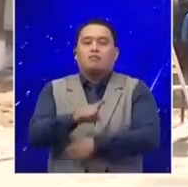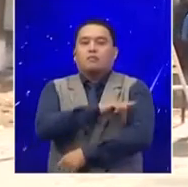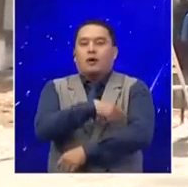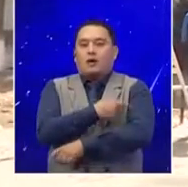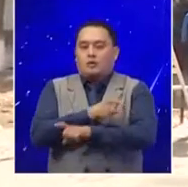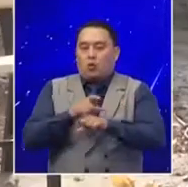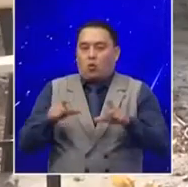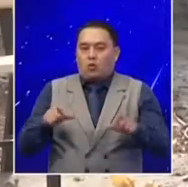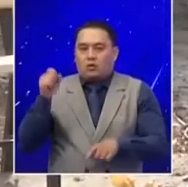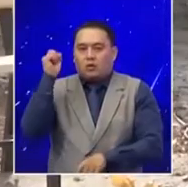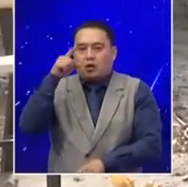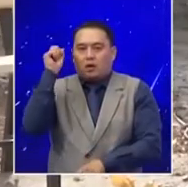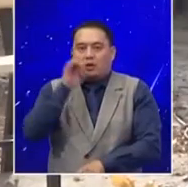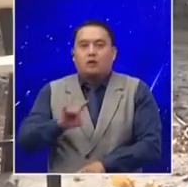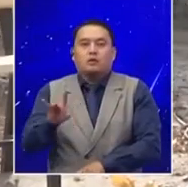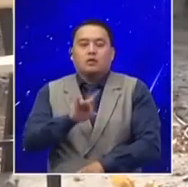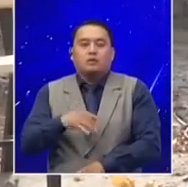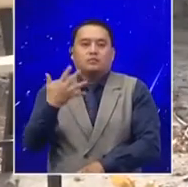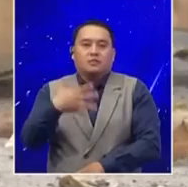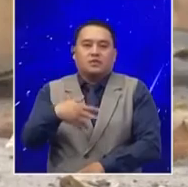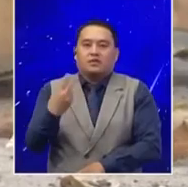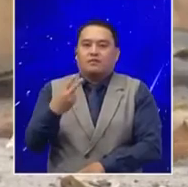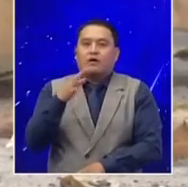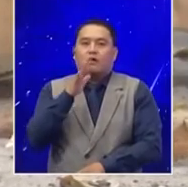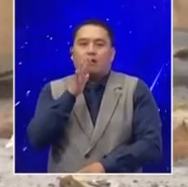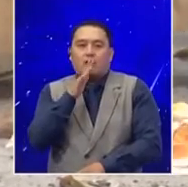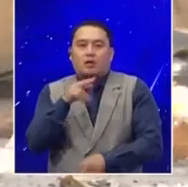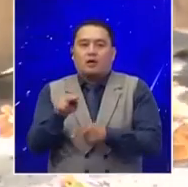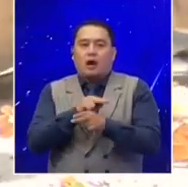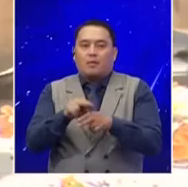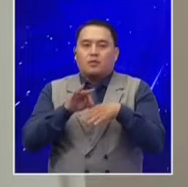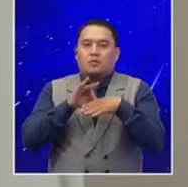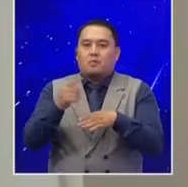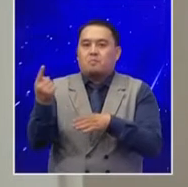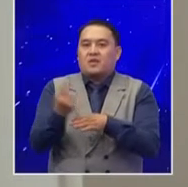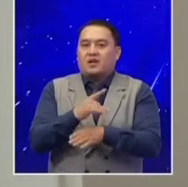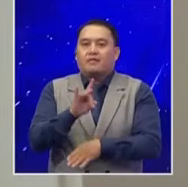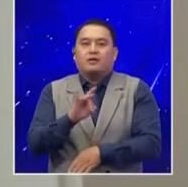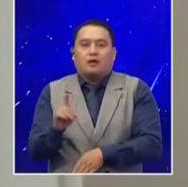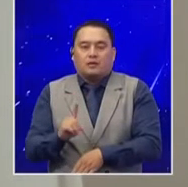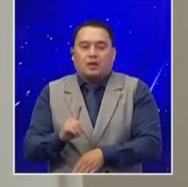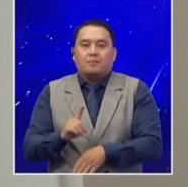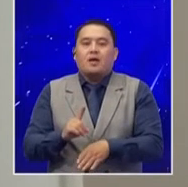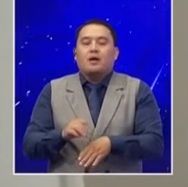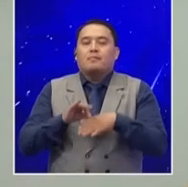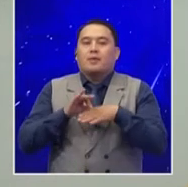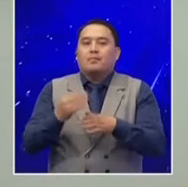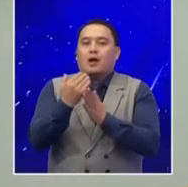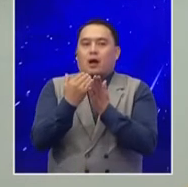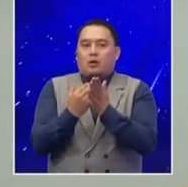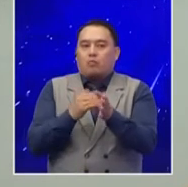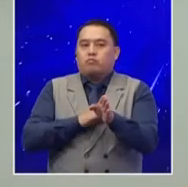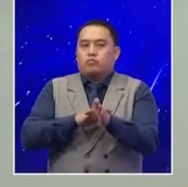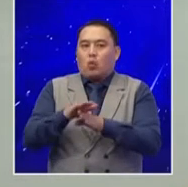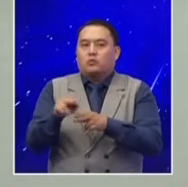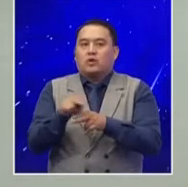– учреждение собственной истории. Ему 52 года. Капремонт проводился впервые. По программе АОЛ Ельбесыгы проведена